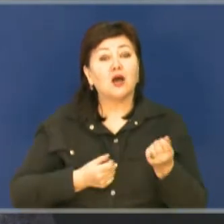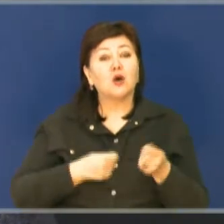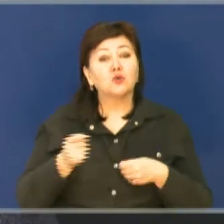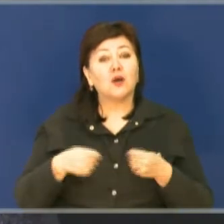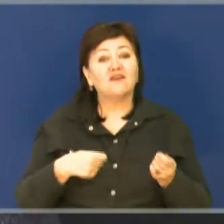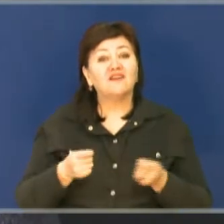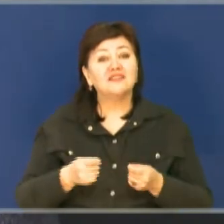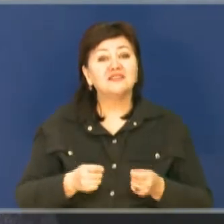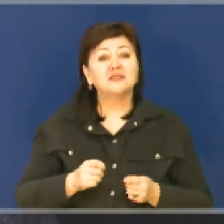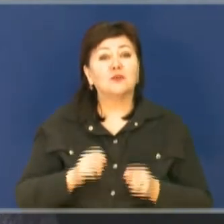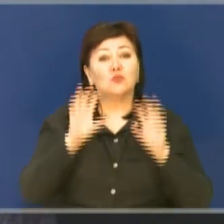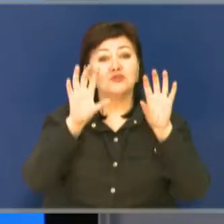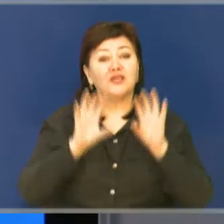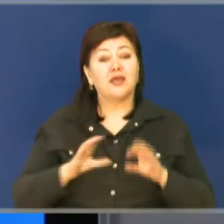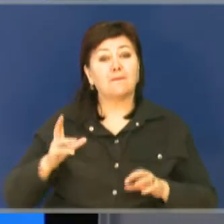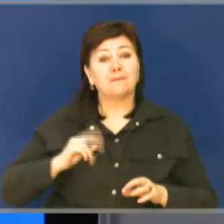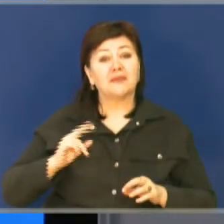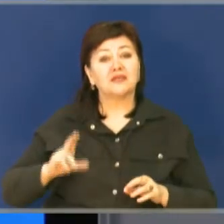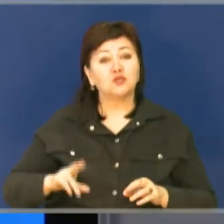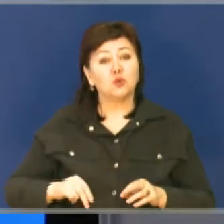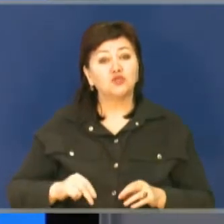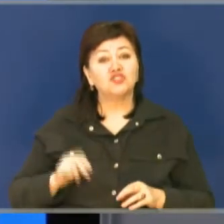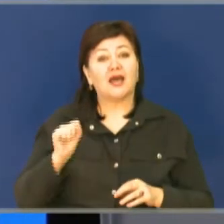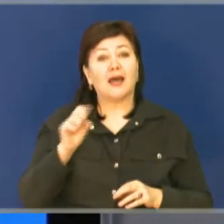Ахсакала Сана Шакир-Кызы.